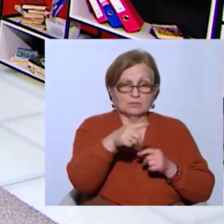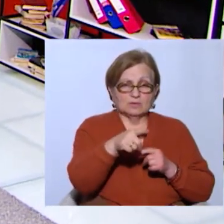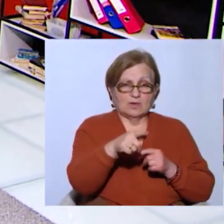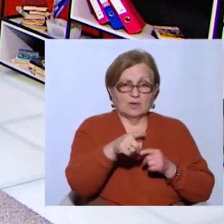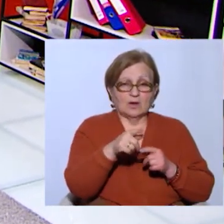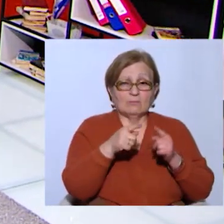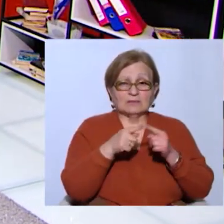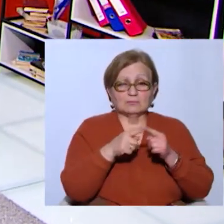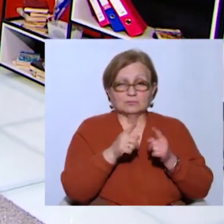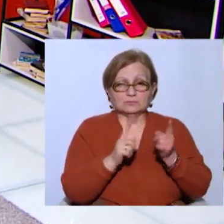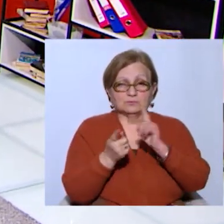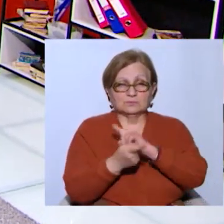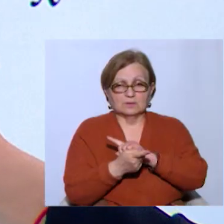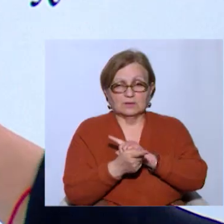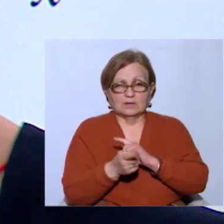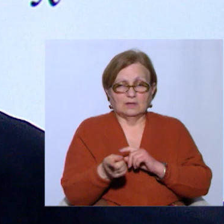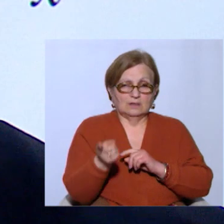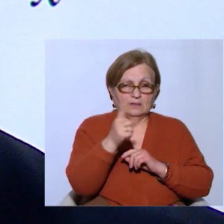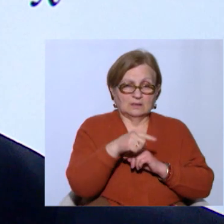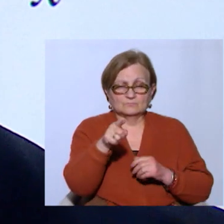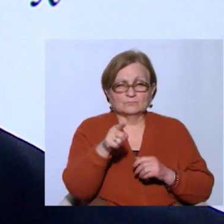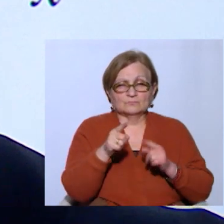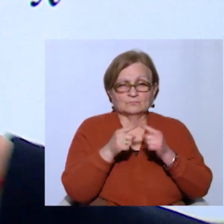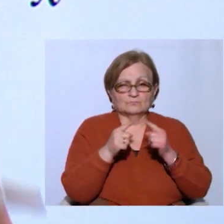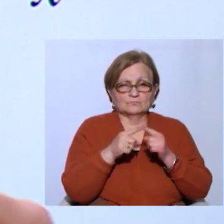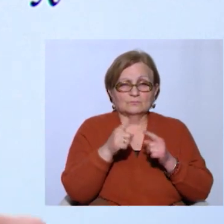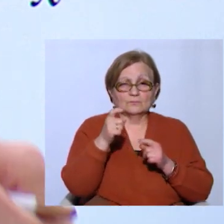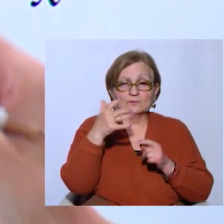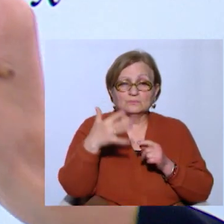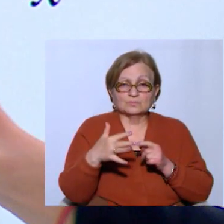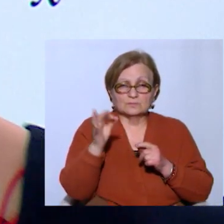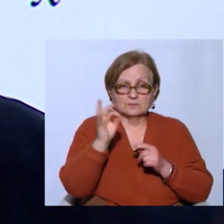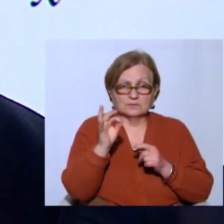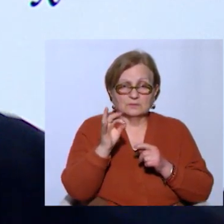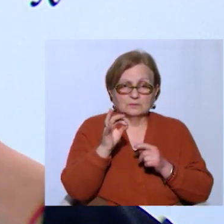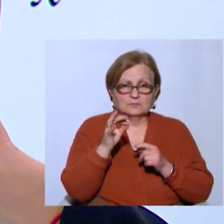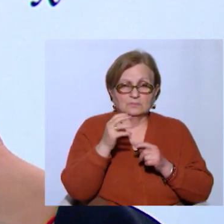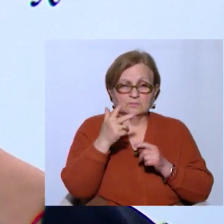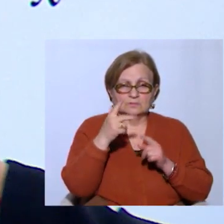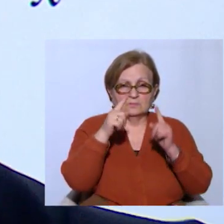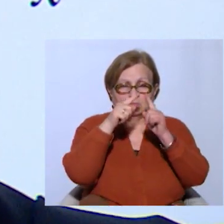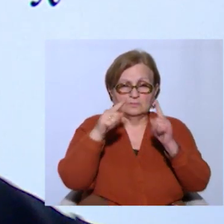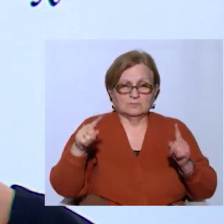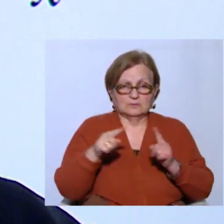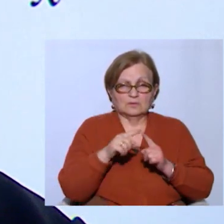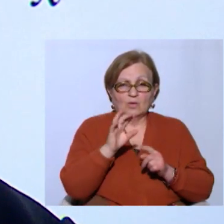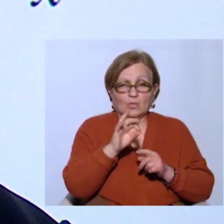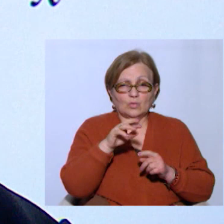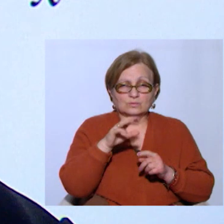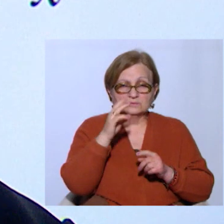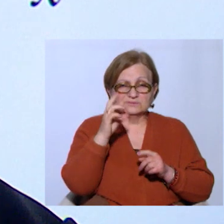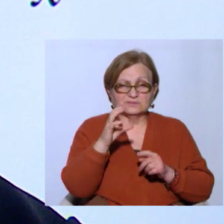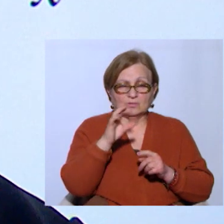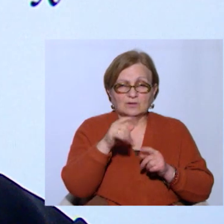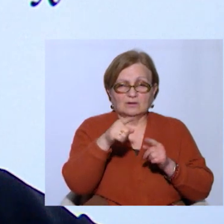მაგრამ აი კუთხე სათავიდან აი ეს კუთხე არის 150 გრადუსი. სამკუთხედი COD-ში